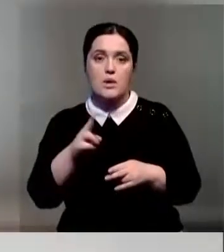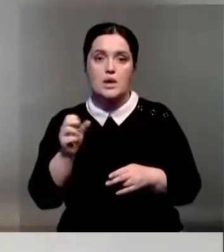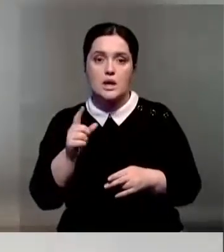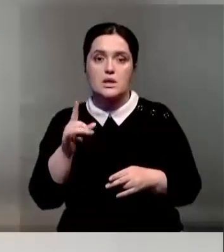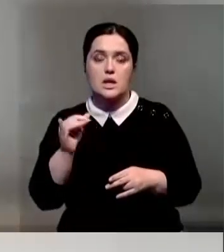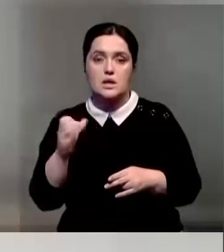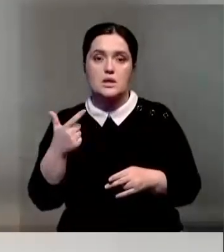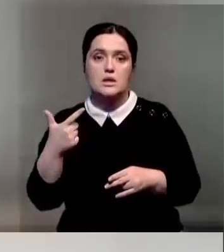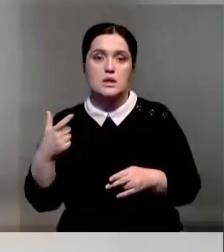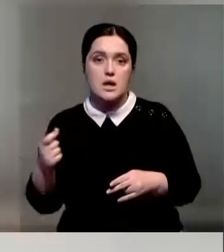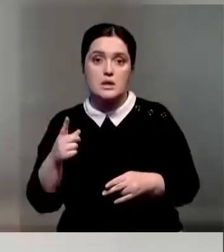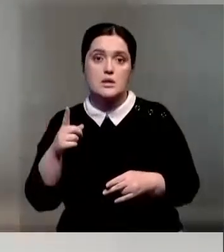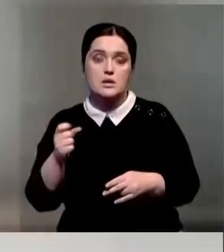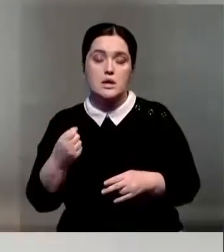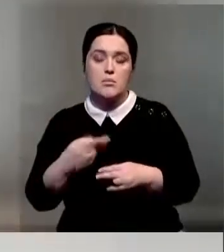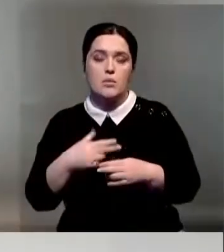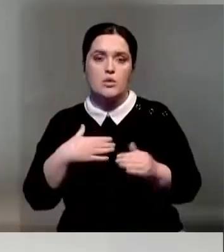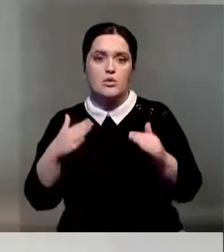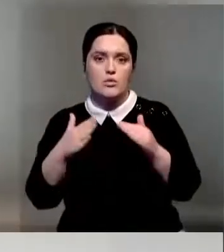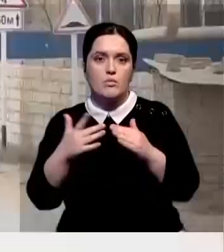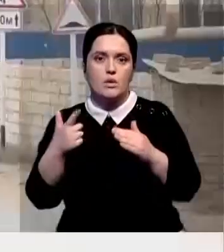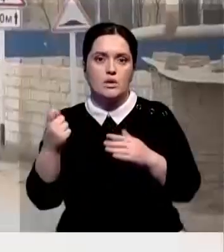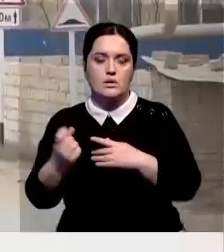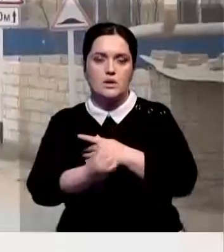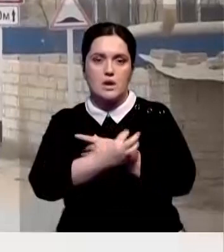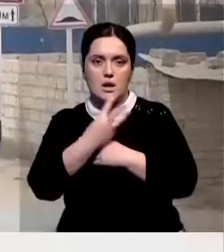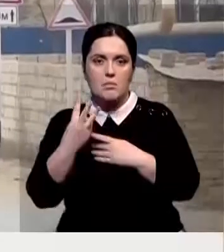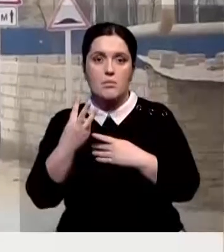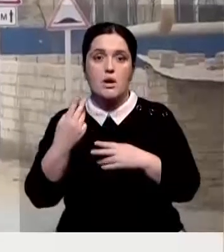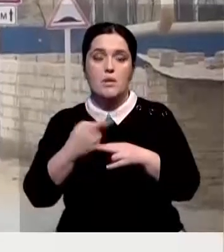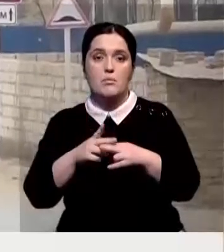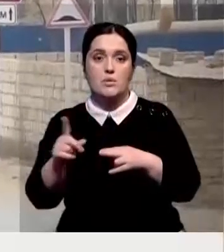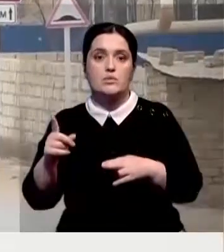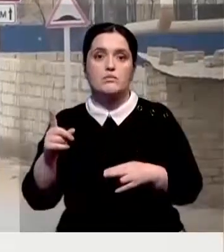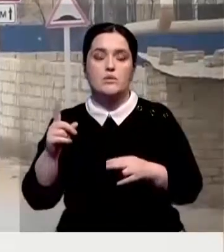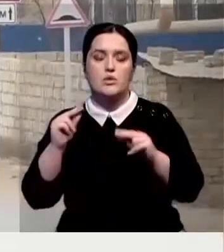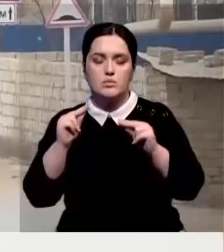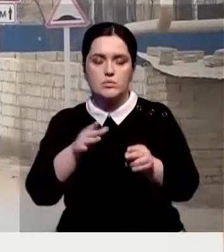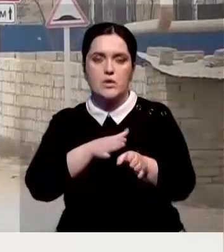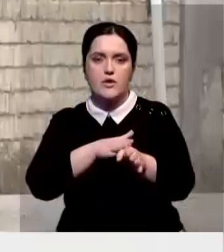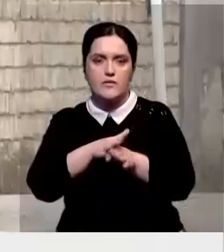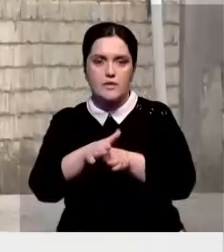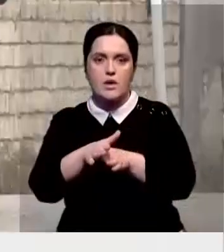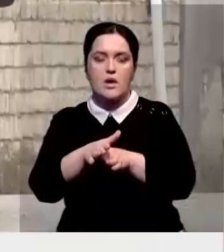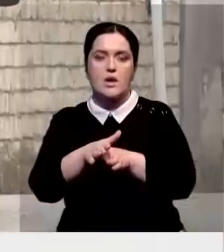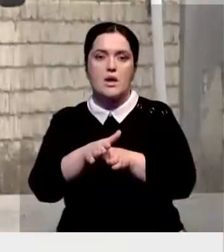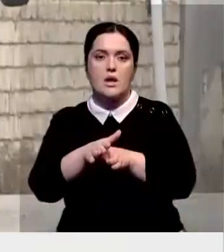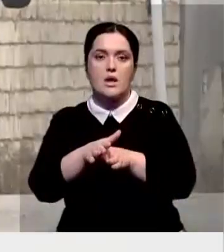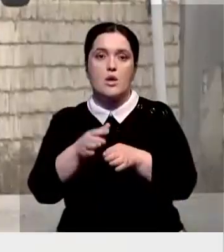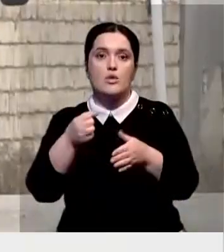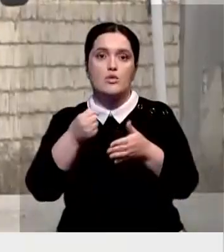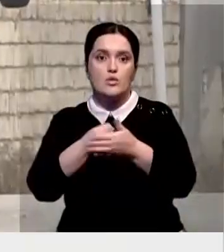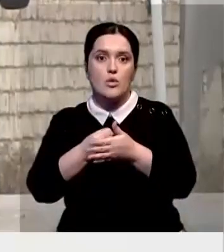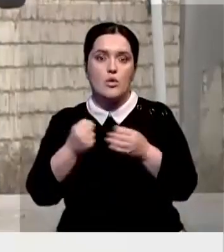Газ Аймак» за то, что наконец-то наши дома газифицировали. Специалисты сдержали обещание и выполнили весь объем работ до